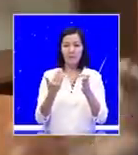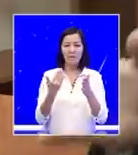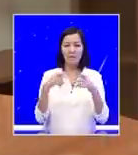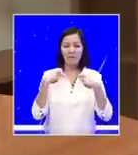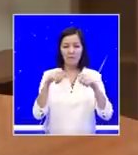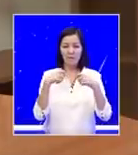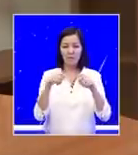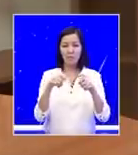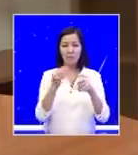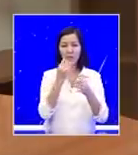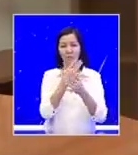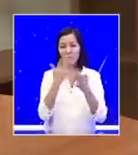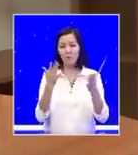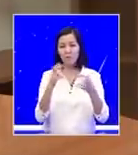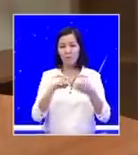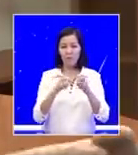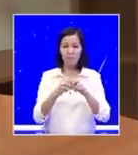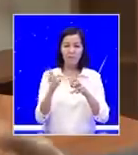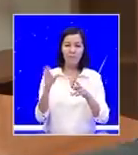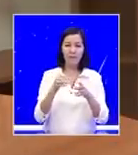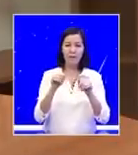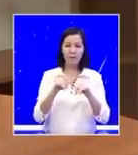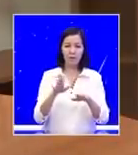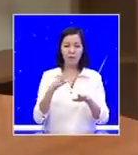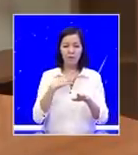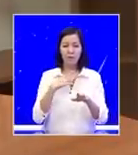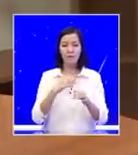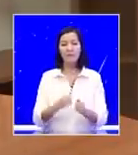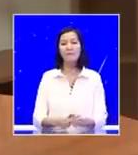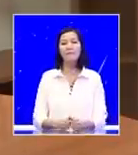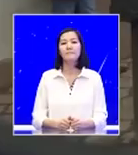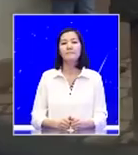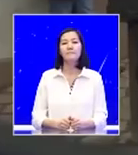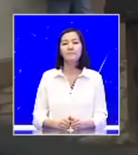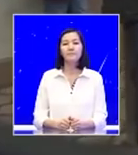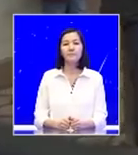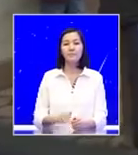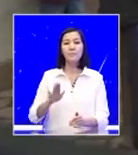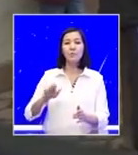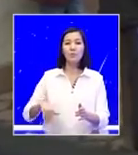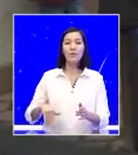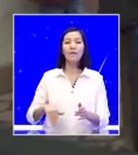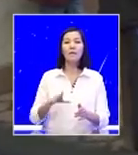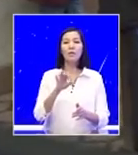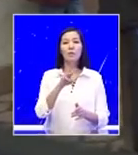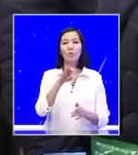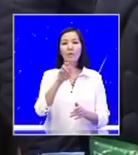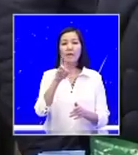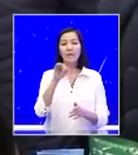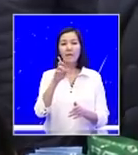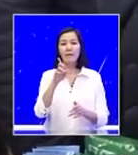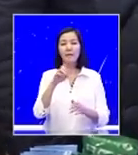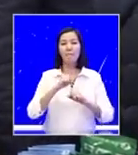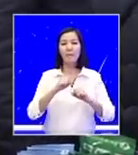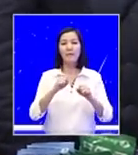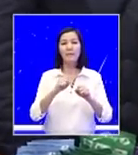солардың жаңа азық-түлігін сату мәселесі барлығы түгел қолға алынды. Бүгін сол бекітілді барлығы түгел. Мұнан соң құзырлылар өтеген батыр кентіндегі бірнеше